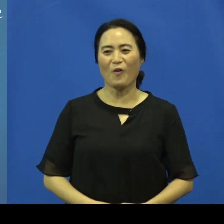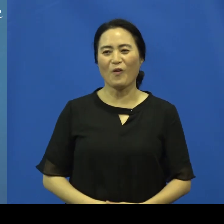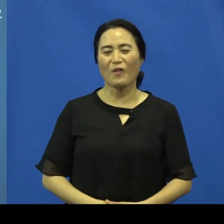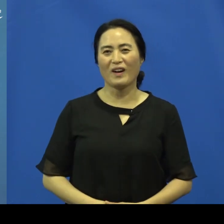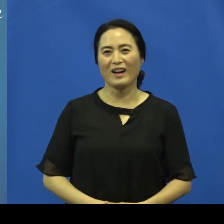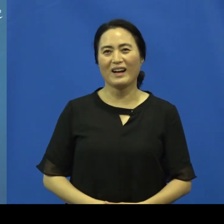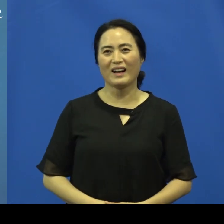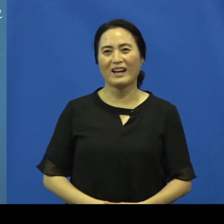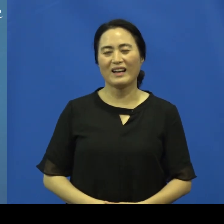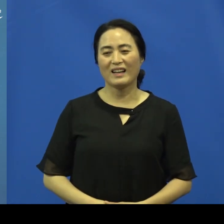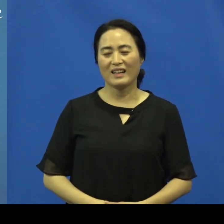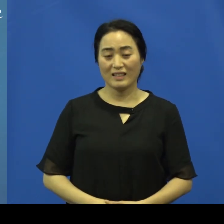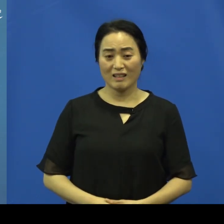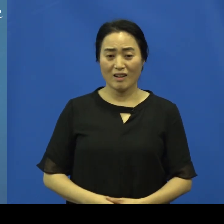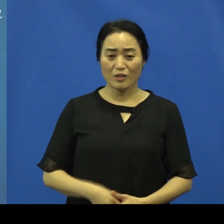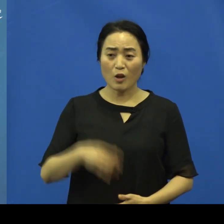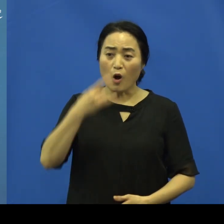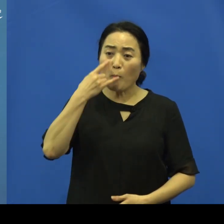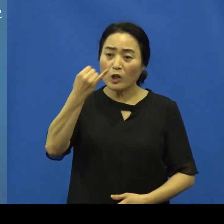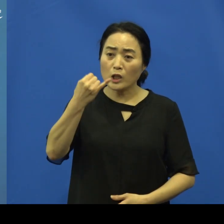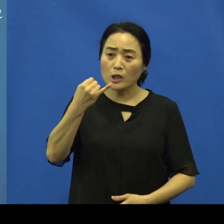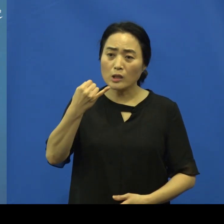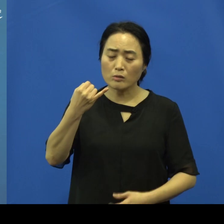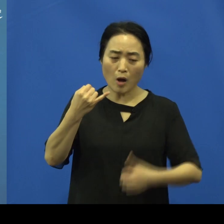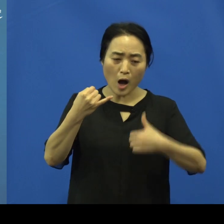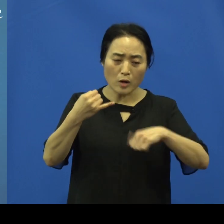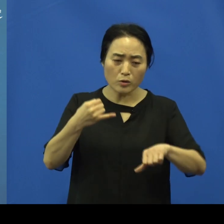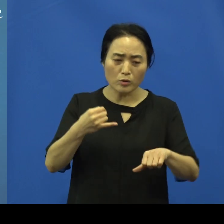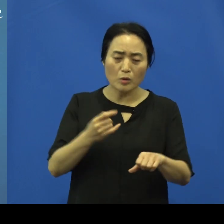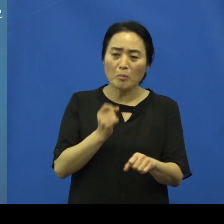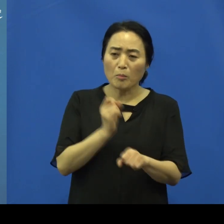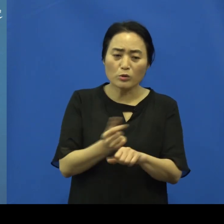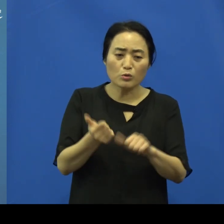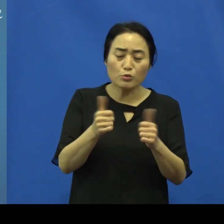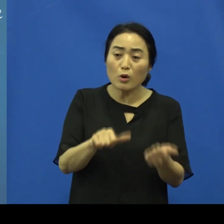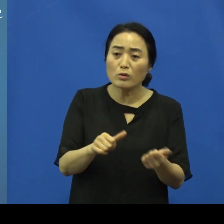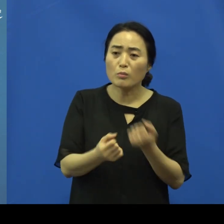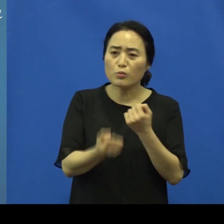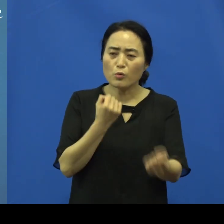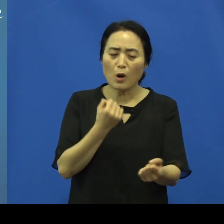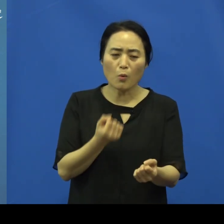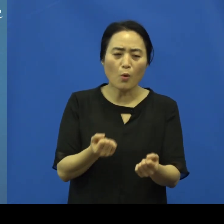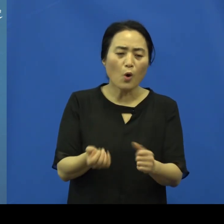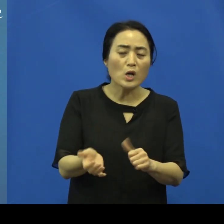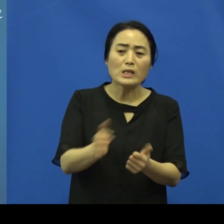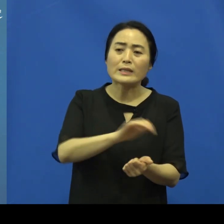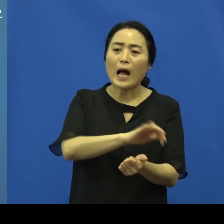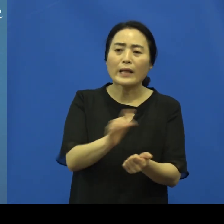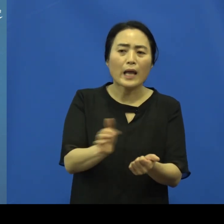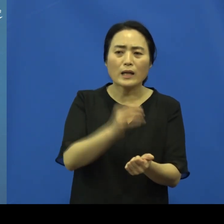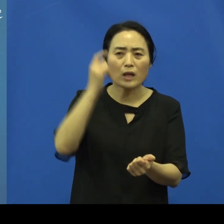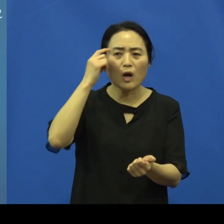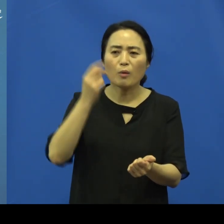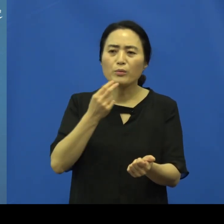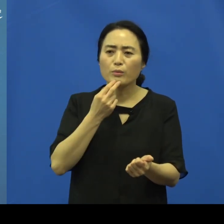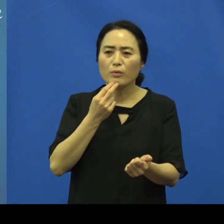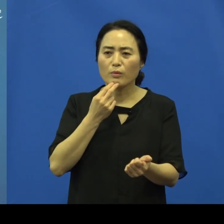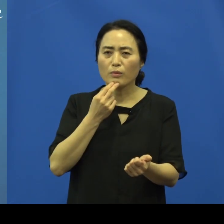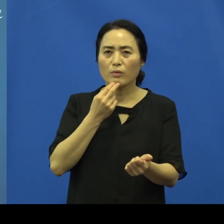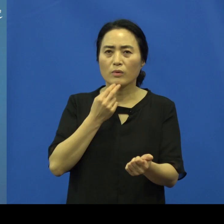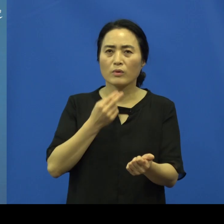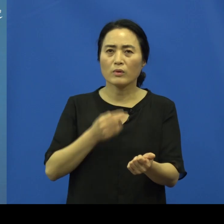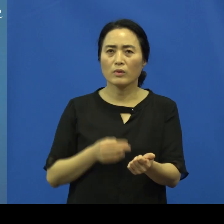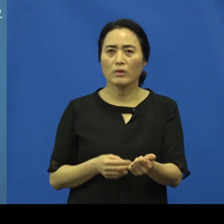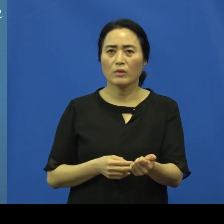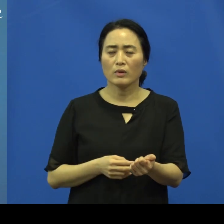장례를 위한 준비가 아니라는 의미가 담겨 있는 거예요. 죽었으면 장례를 치러야 되는데, 시신을 처리해야 되는데,